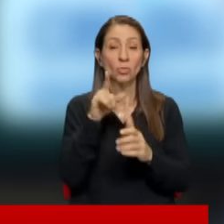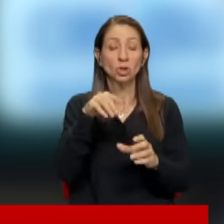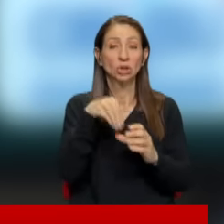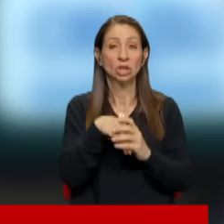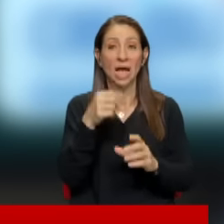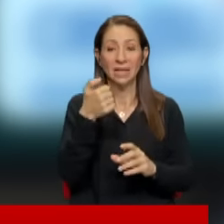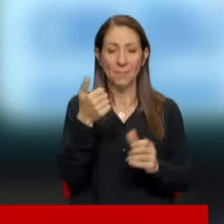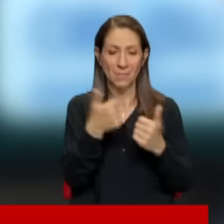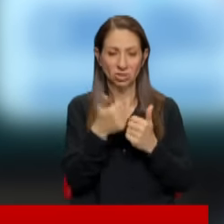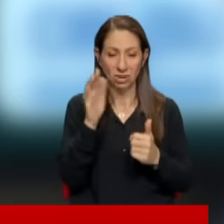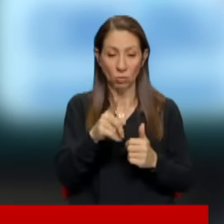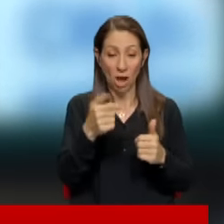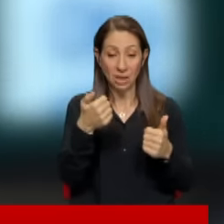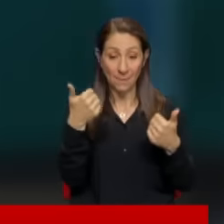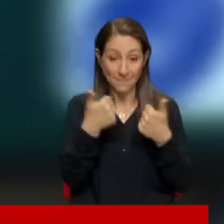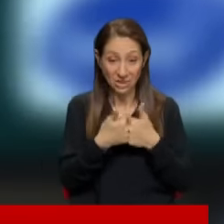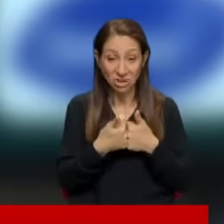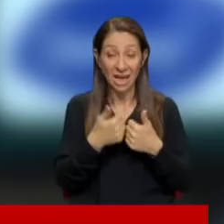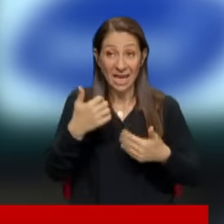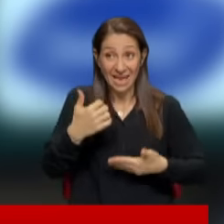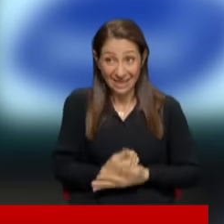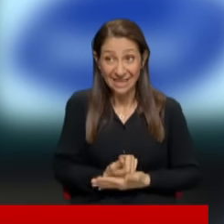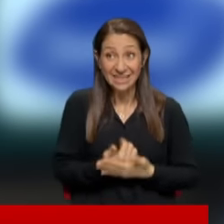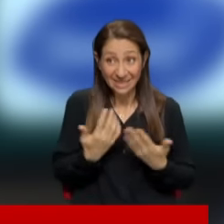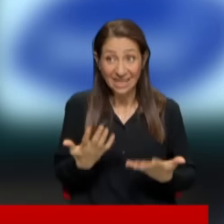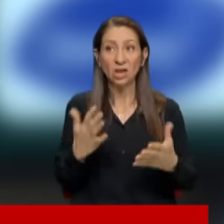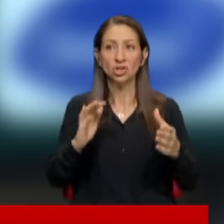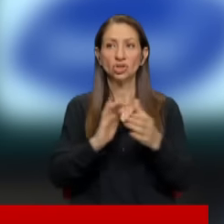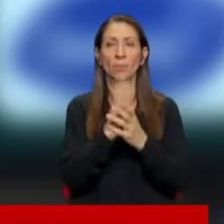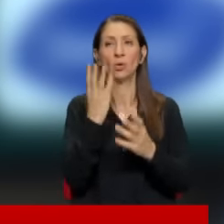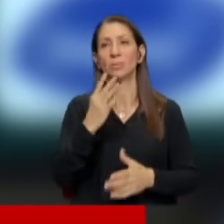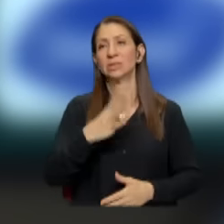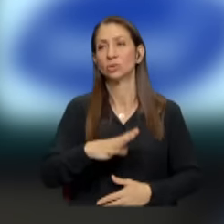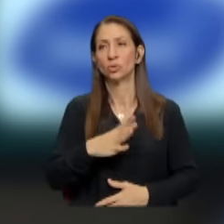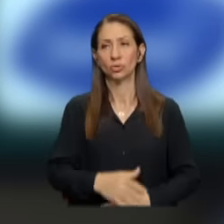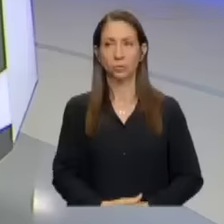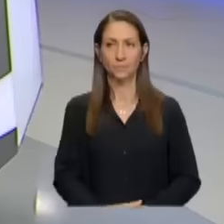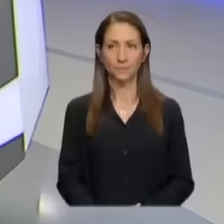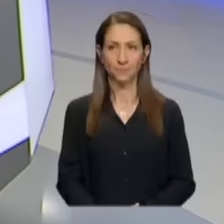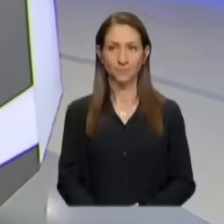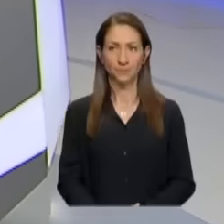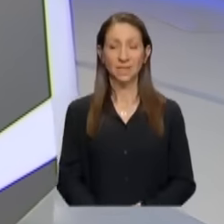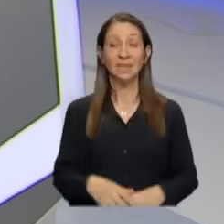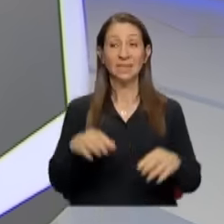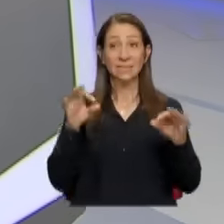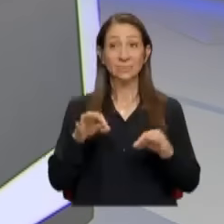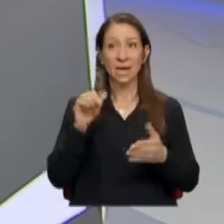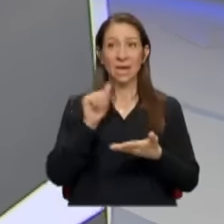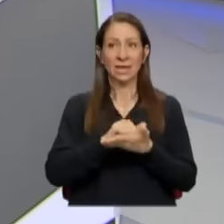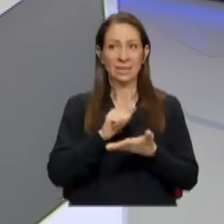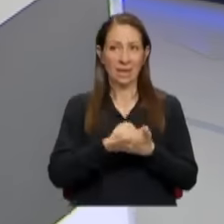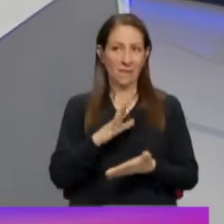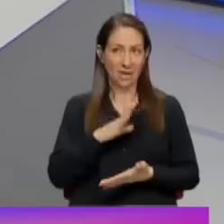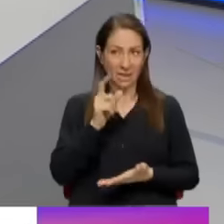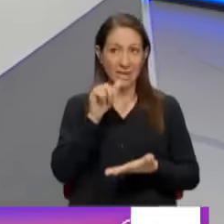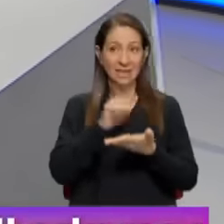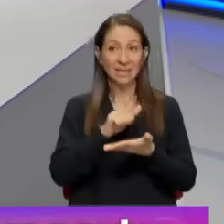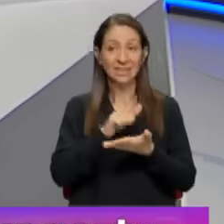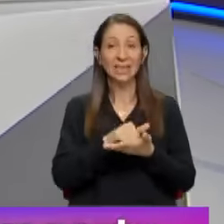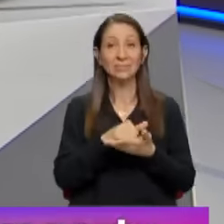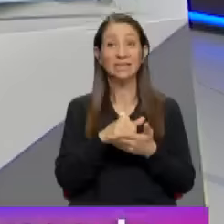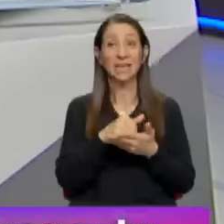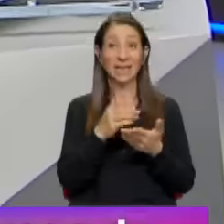de 6 maç kaldı. Bu 6 maçı da kazanarak şampiyon olmak istiyoruz. Şimdi gazeteler vardı.